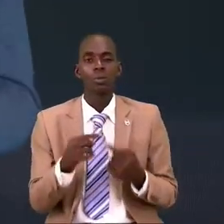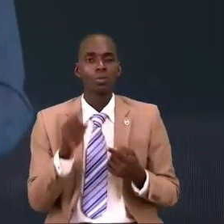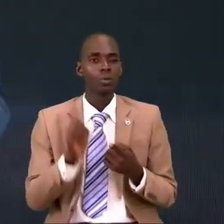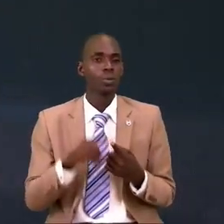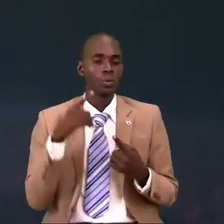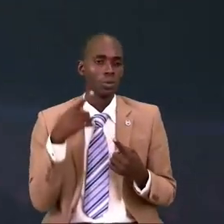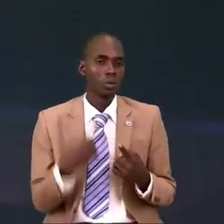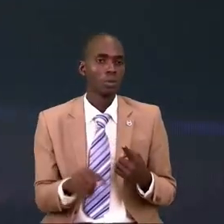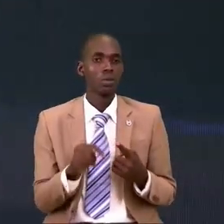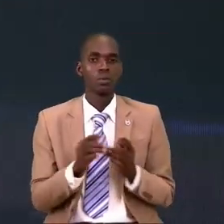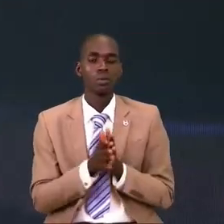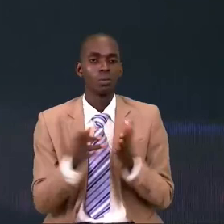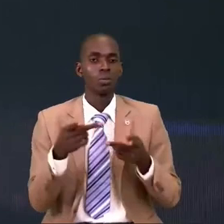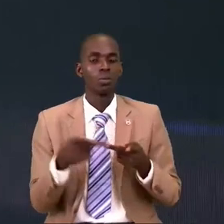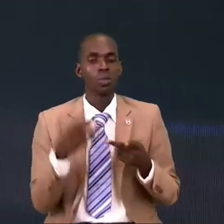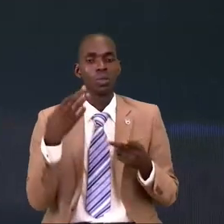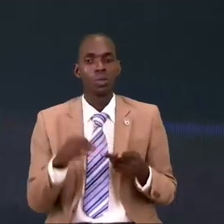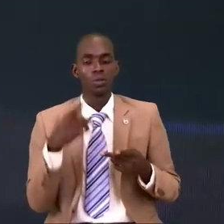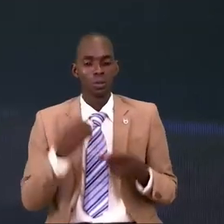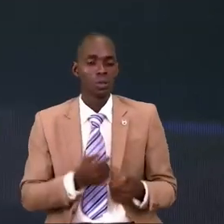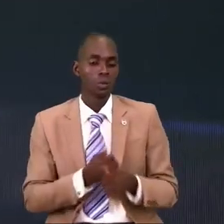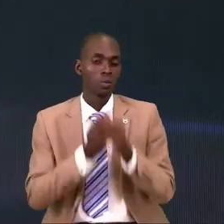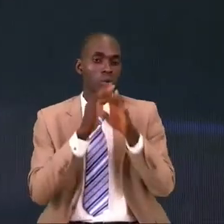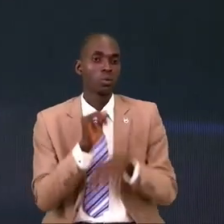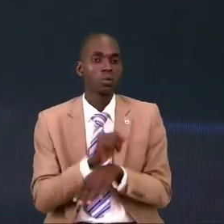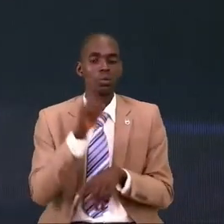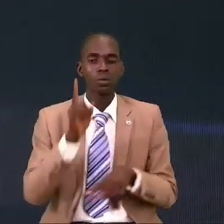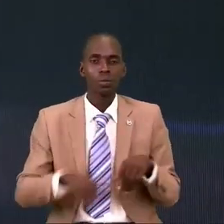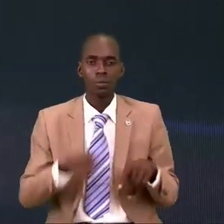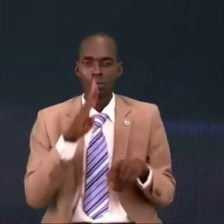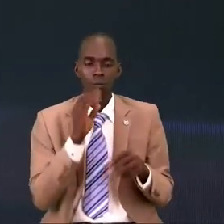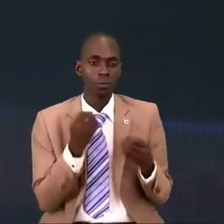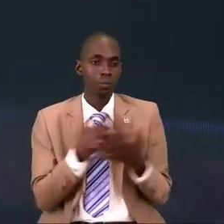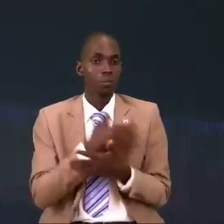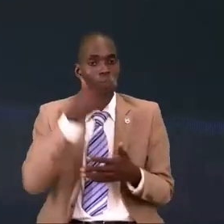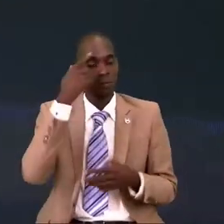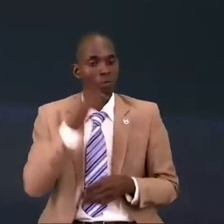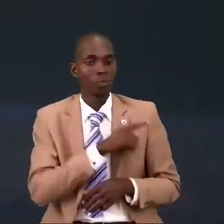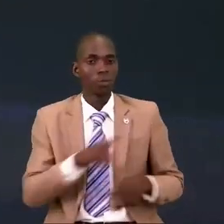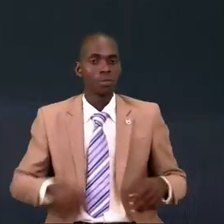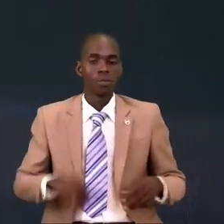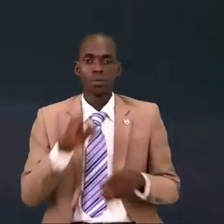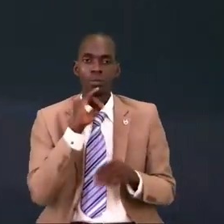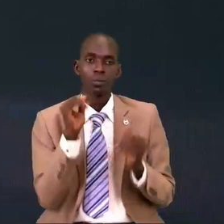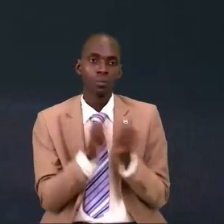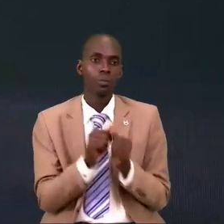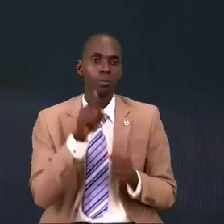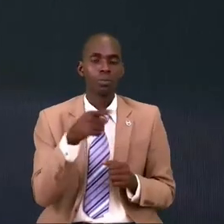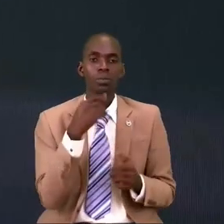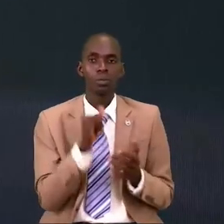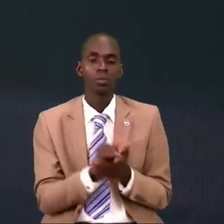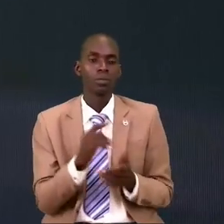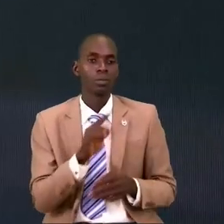parce que le Seigneur est avec toi. Il dit, ne t'effraie point et ne t'épouvante point. Quand